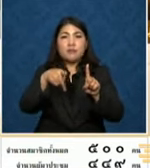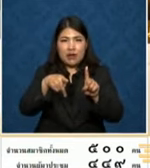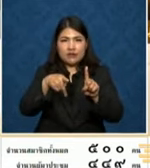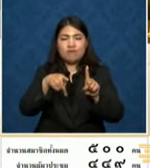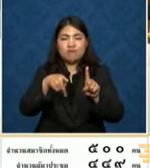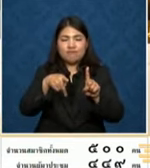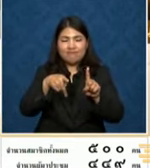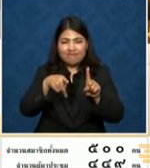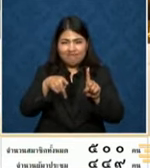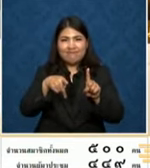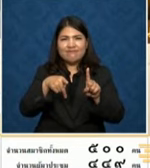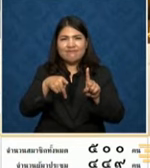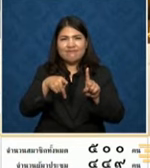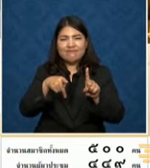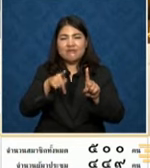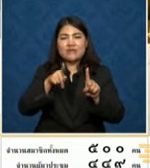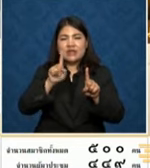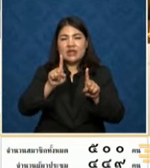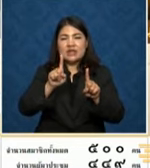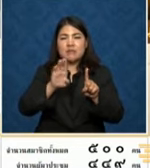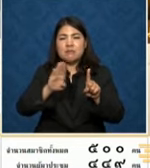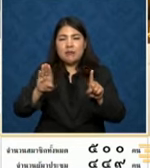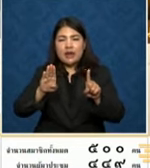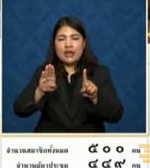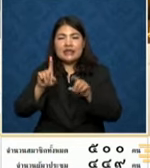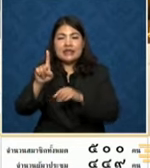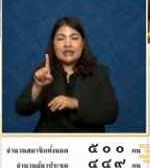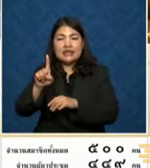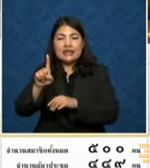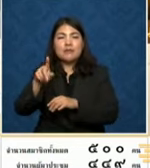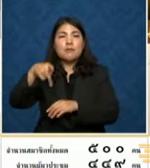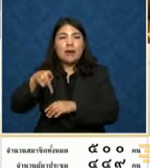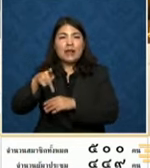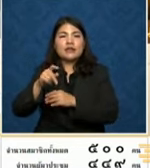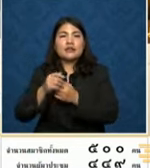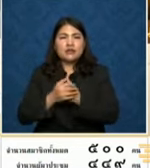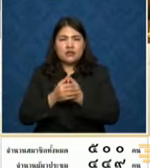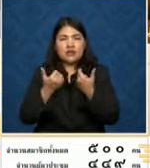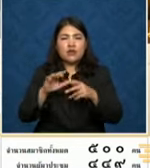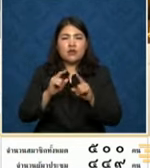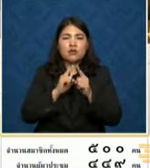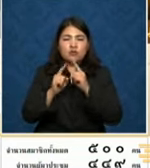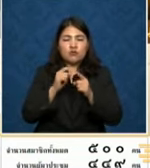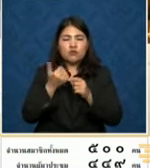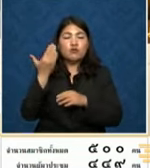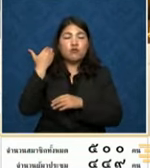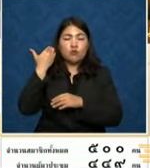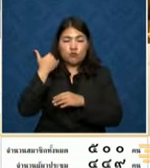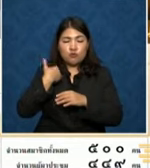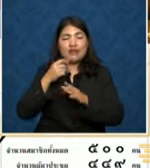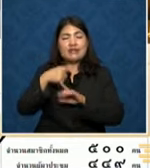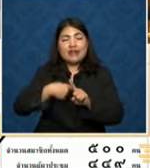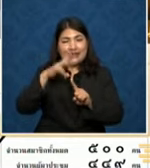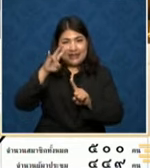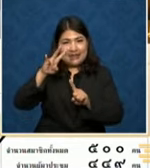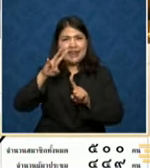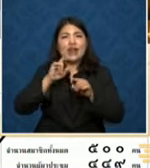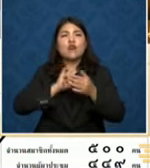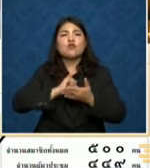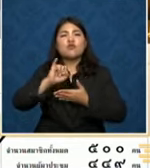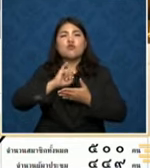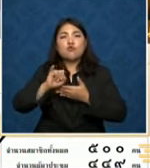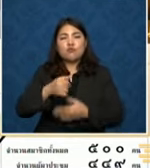ะครับบาทต่อตันต่อเกวียนอย่างที่ท่านผู้อภิปรายได้พูดถึงสักครู่เดือนกรกฎาคมถูกต้องครับ